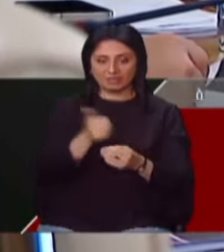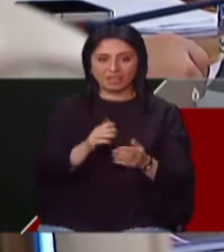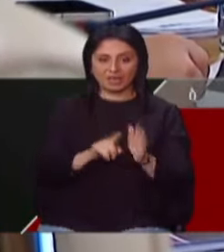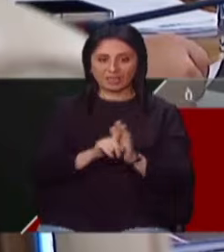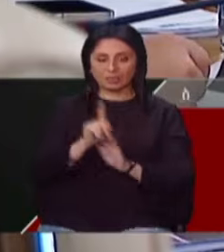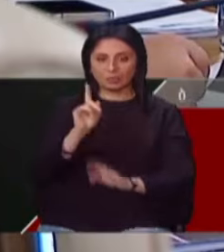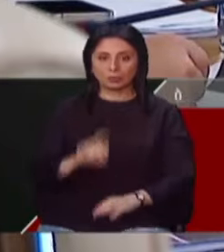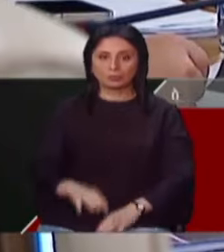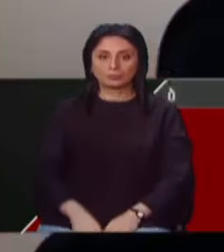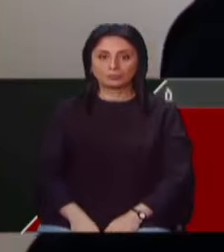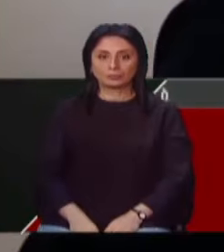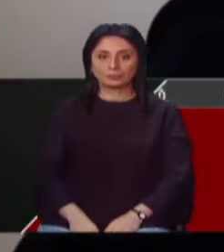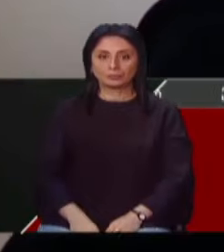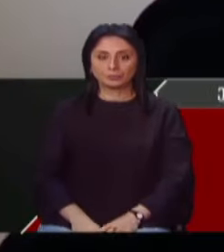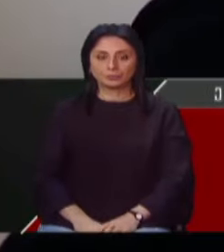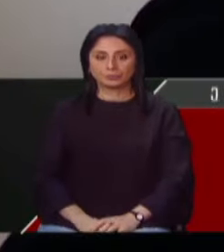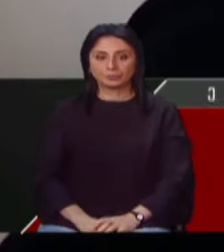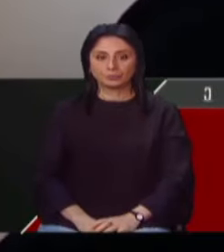დაიწყო.